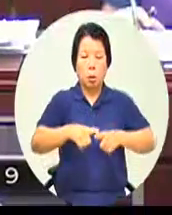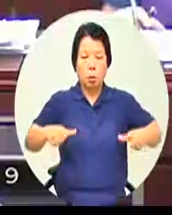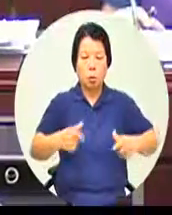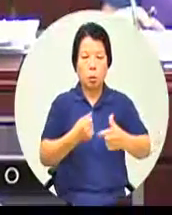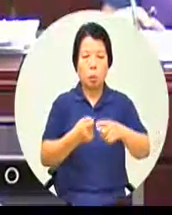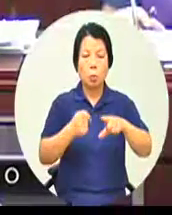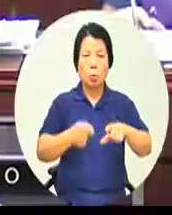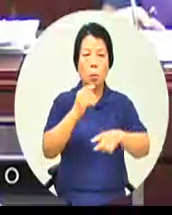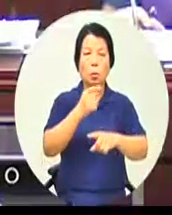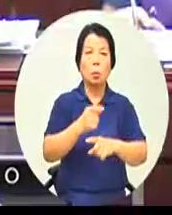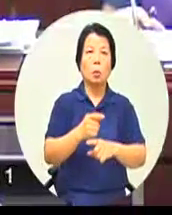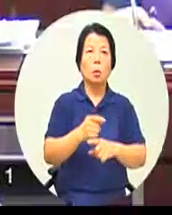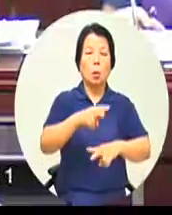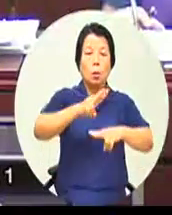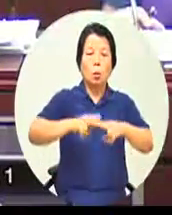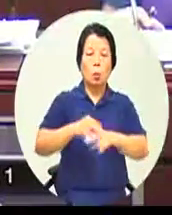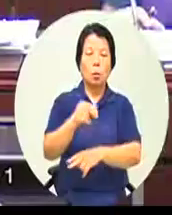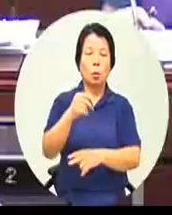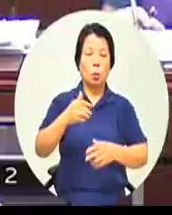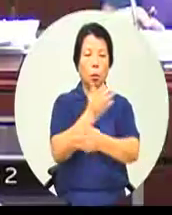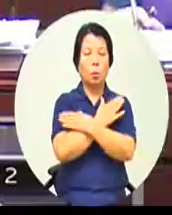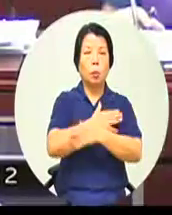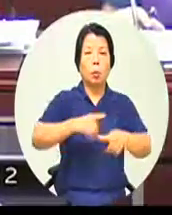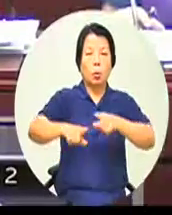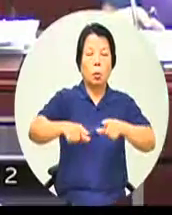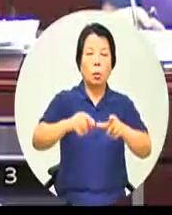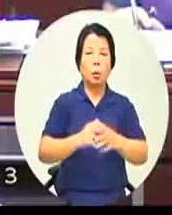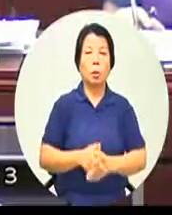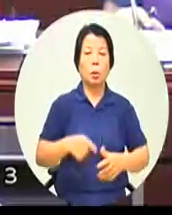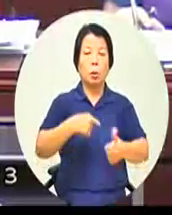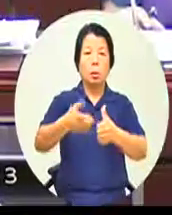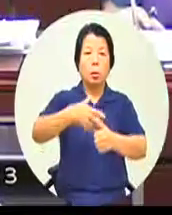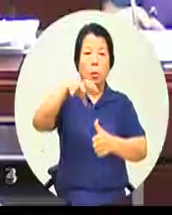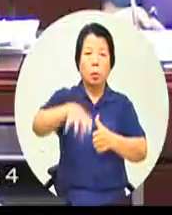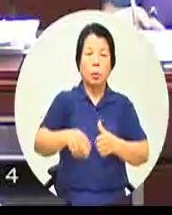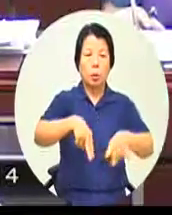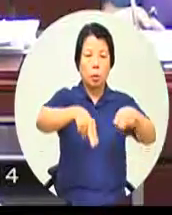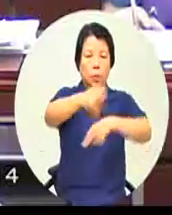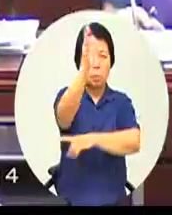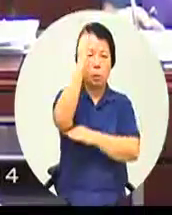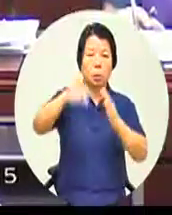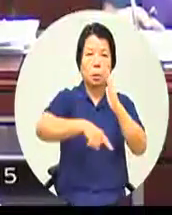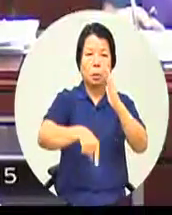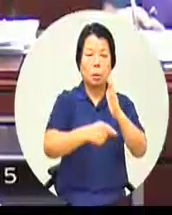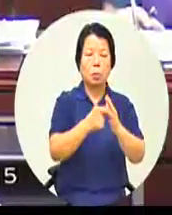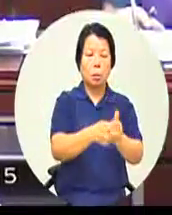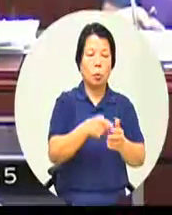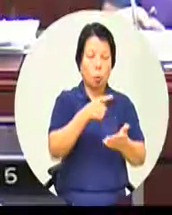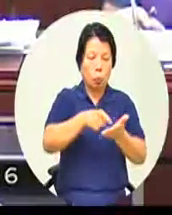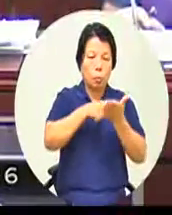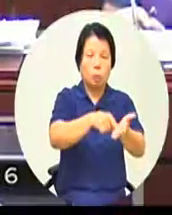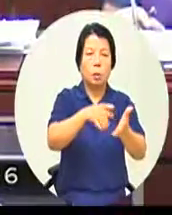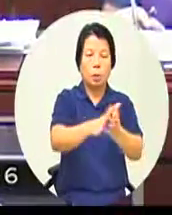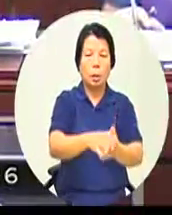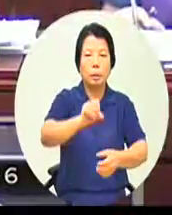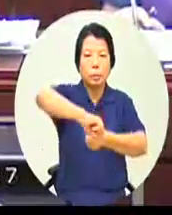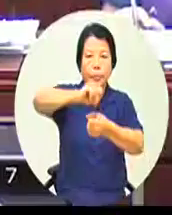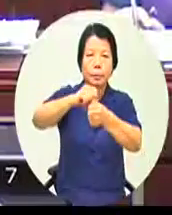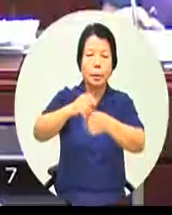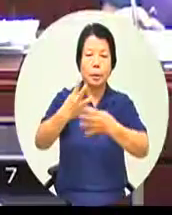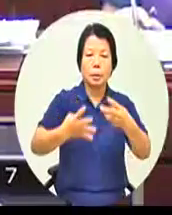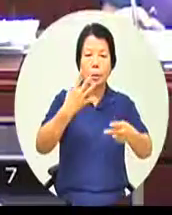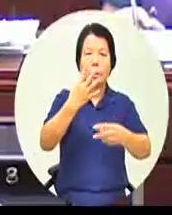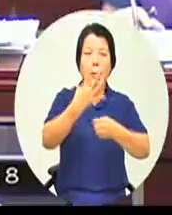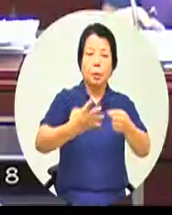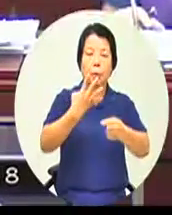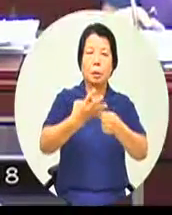问题哦，那昨天教育部哦正式在行政院提案，要在4年内全台湾增加1000班，那以非营利